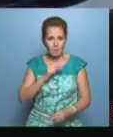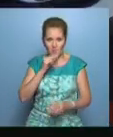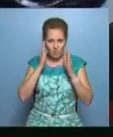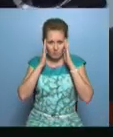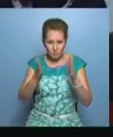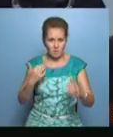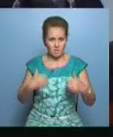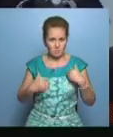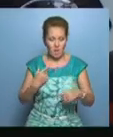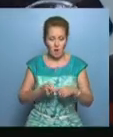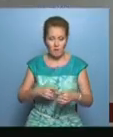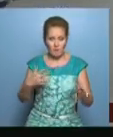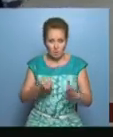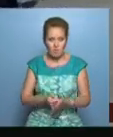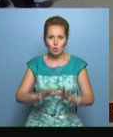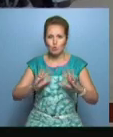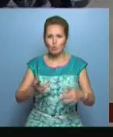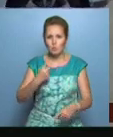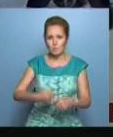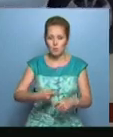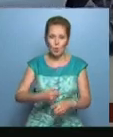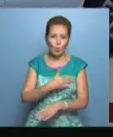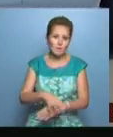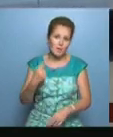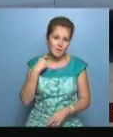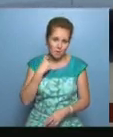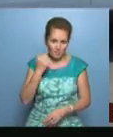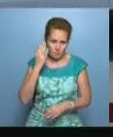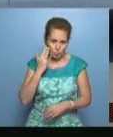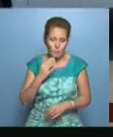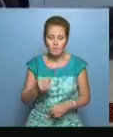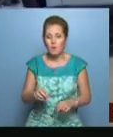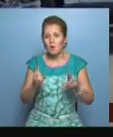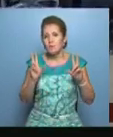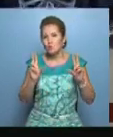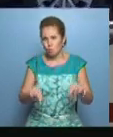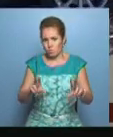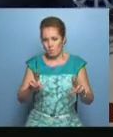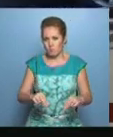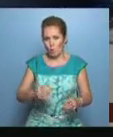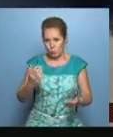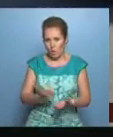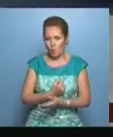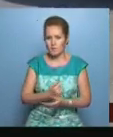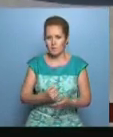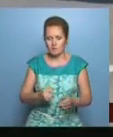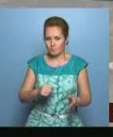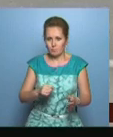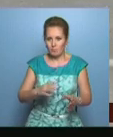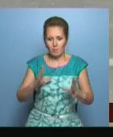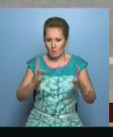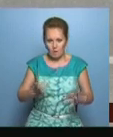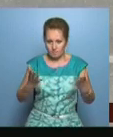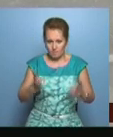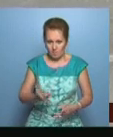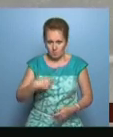невнимательность. Это ДТП произошло на перекрестке улиц Кирова и Пушкинская. Только чудом подростку удалось избежать серьезных травм. В последний момент он